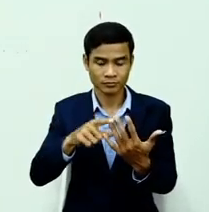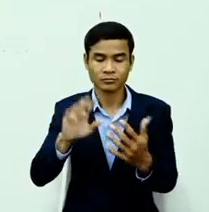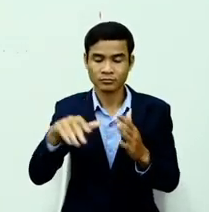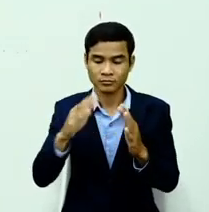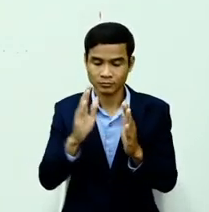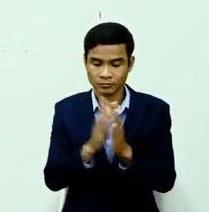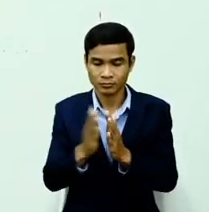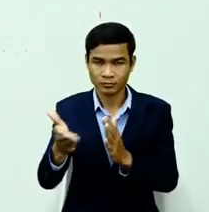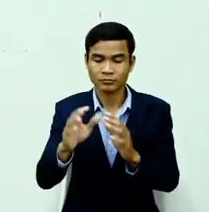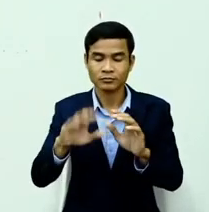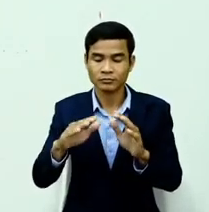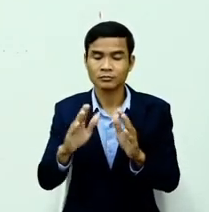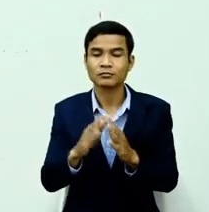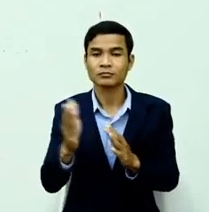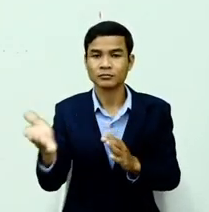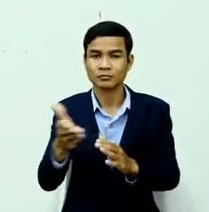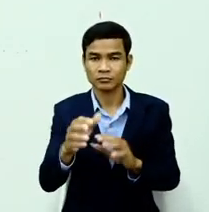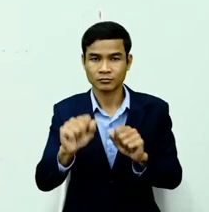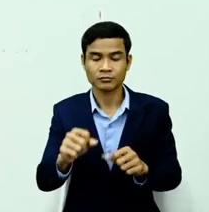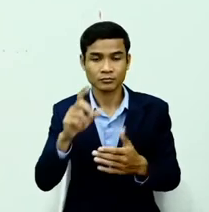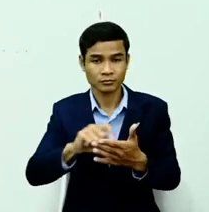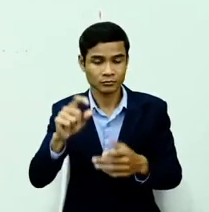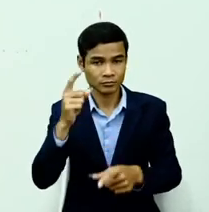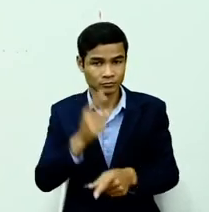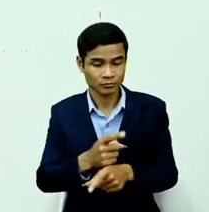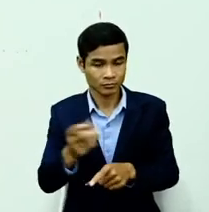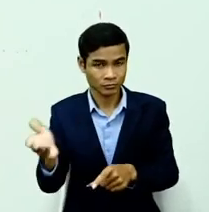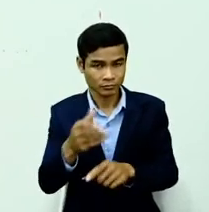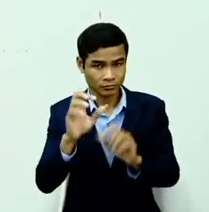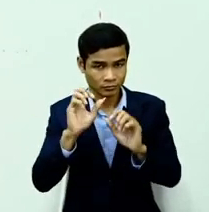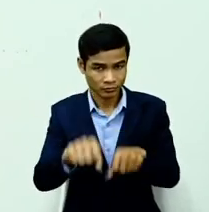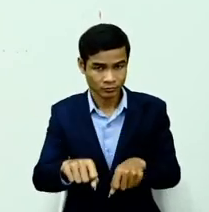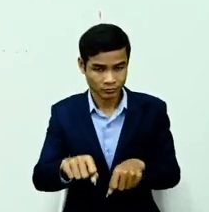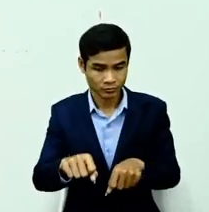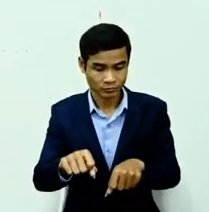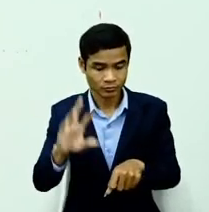a comment ten con ta con sa se ban tram trou at na